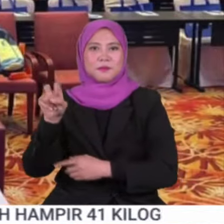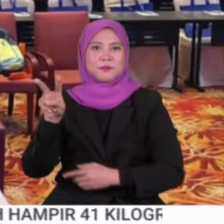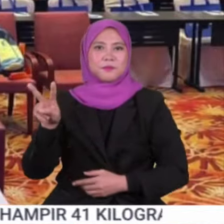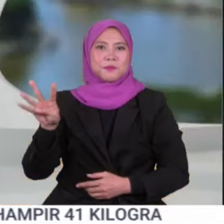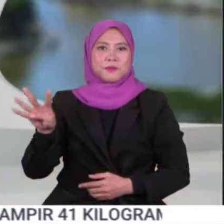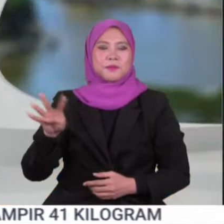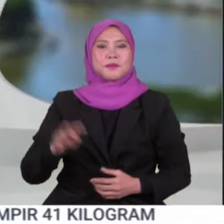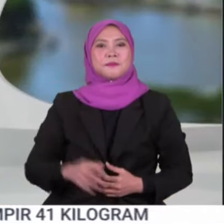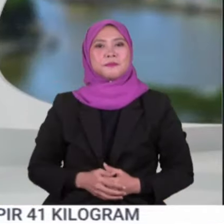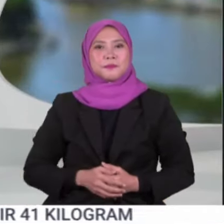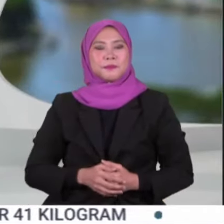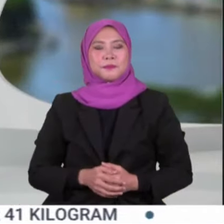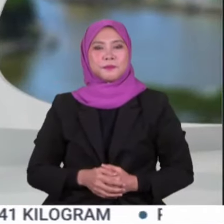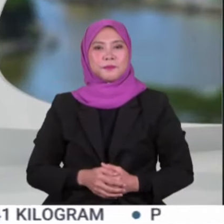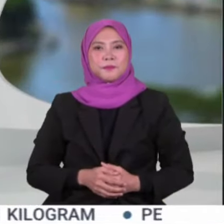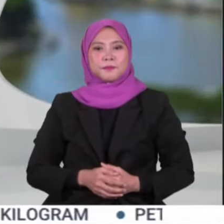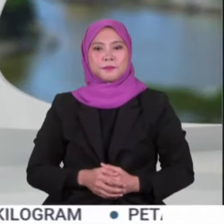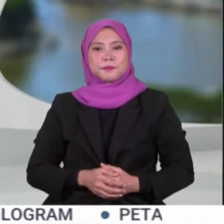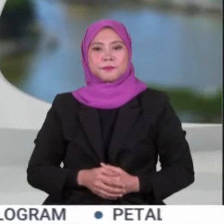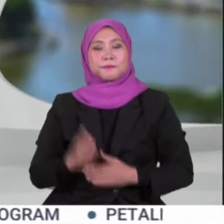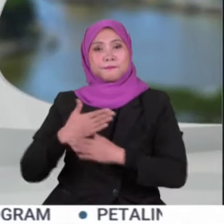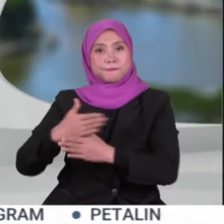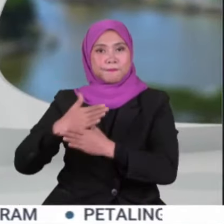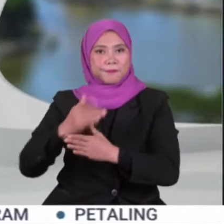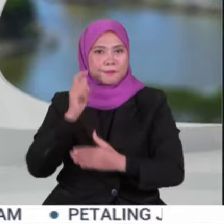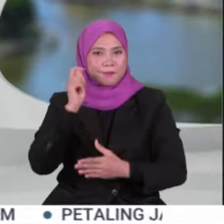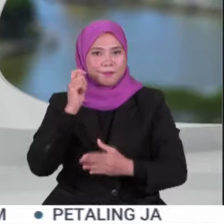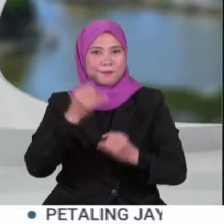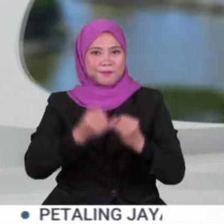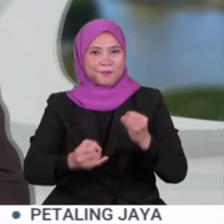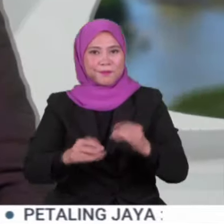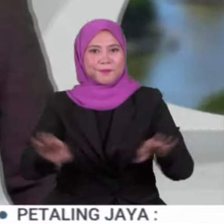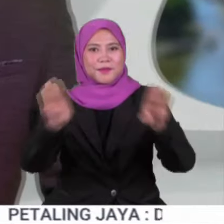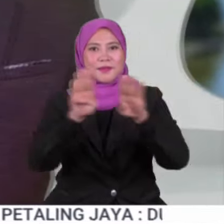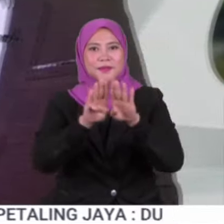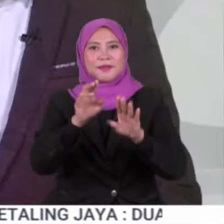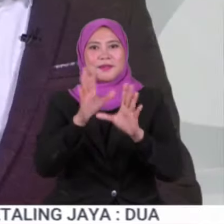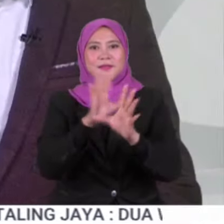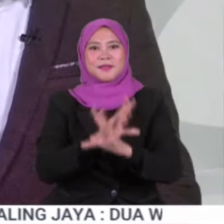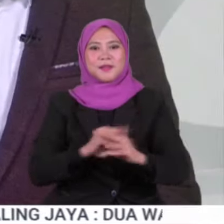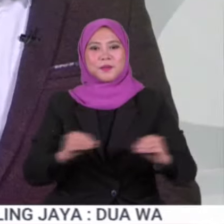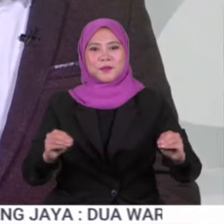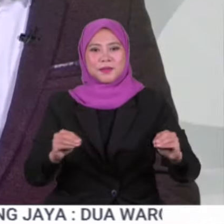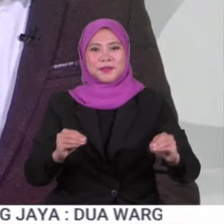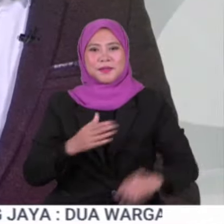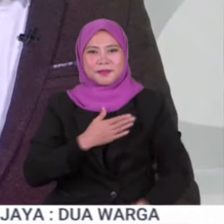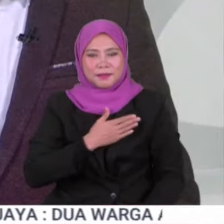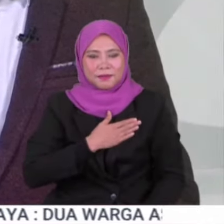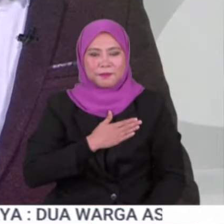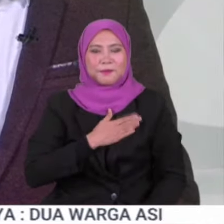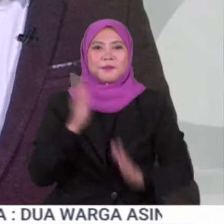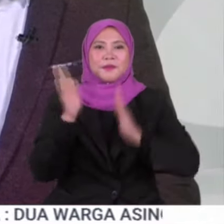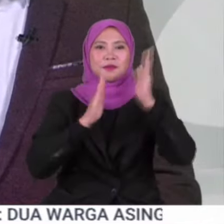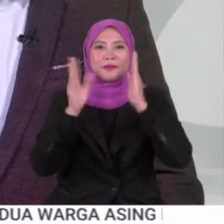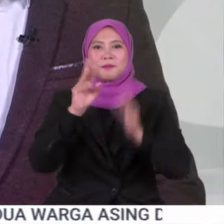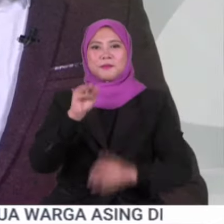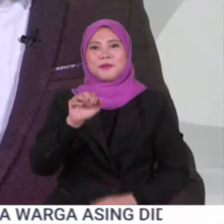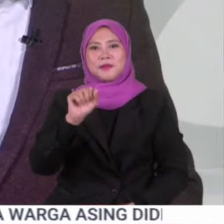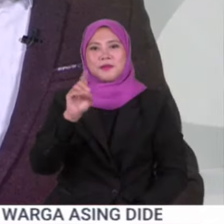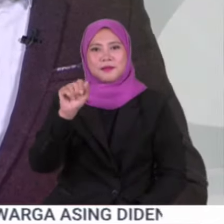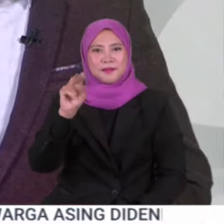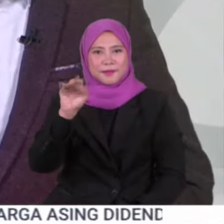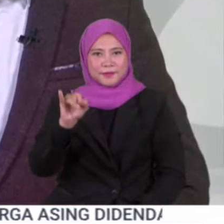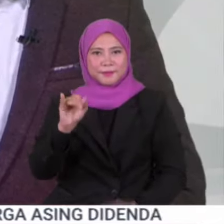2023-2024. Baik saudara, perkongsian itu tadi mengakhiri berita dari Sarawak. Salam Malaysia Madani. Kita kembali bersama Nurul